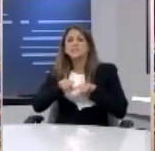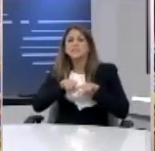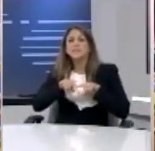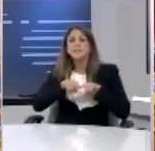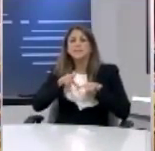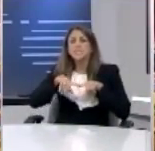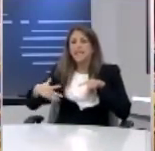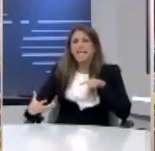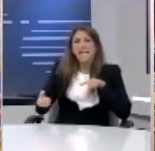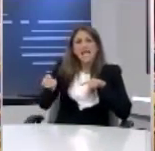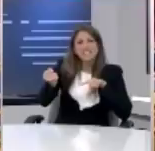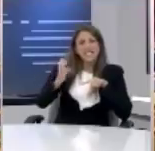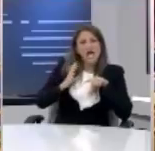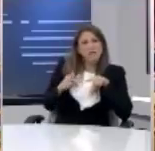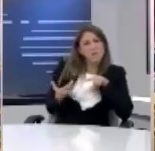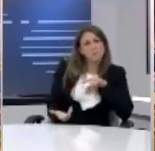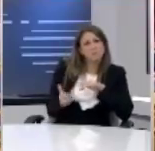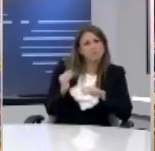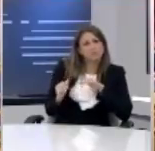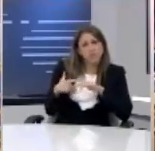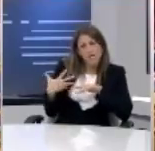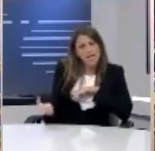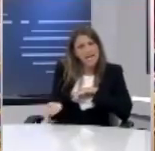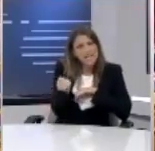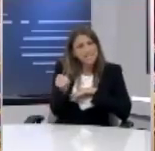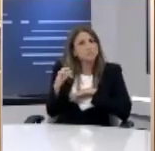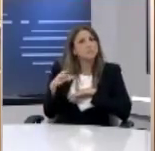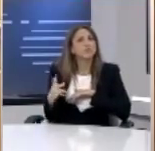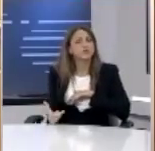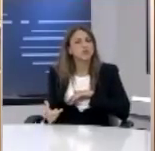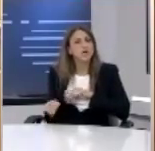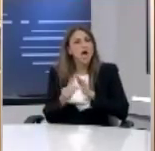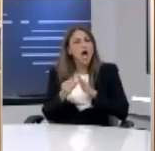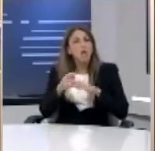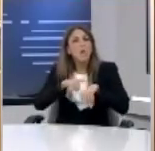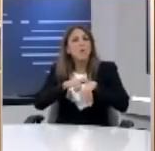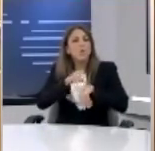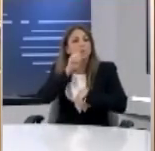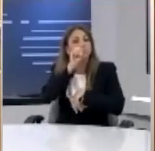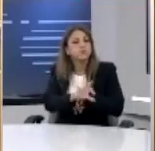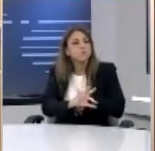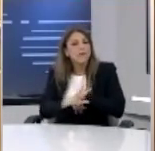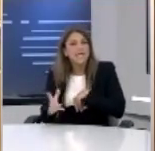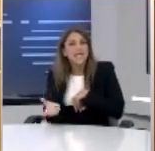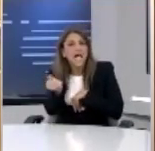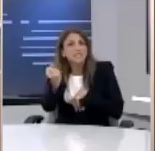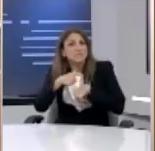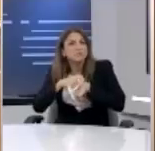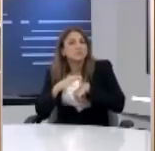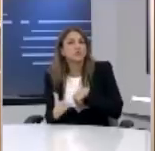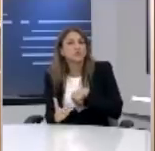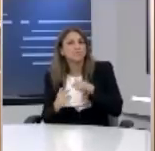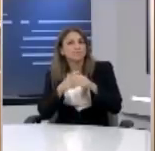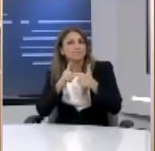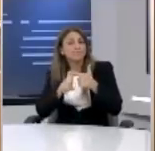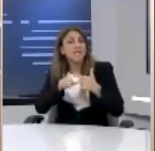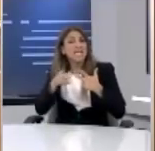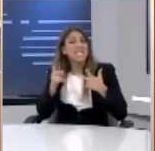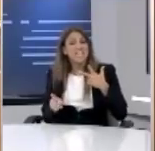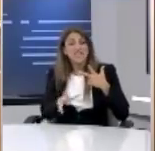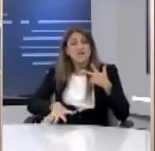προστασία, αλλά και για την αύξηση των ανώτατων χρονικών ορίων διάρκειας της κράτησής τους. για τον κίνδυνο καταστρατήγησης του δικαιώματος